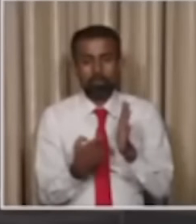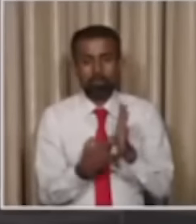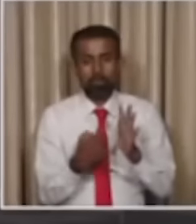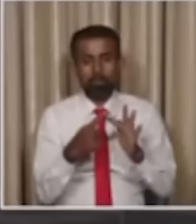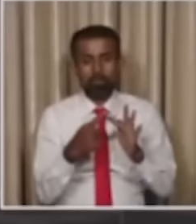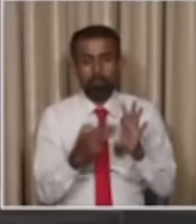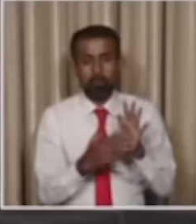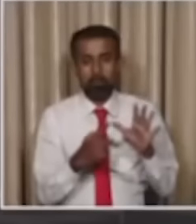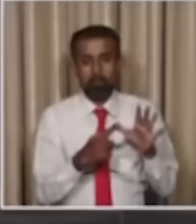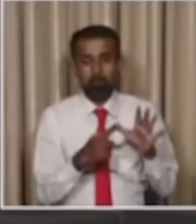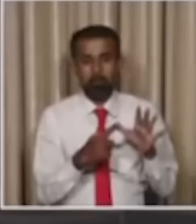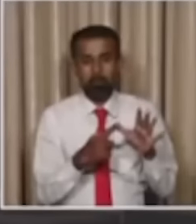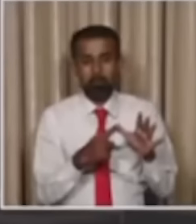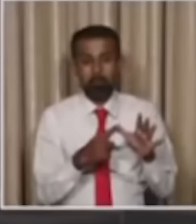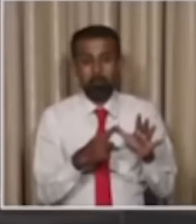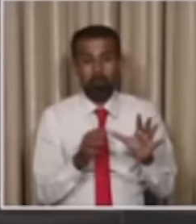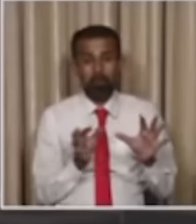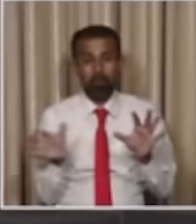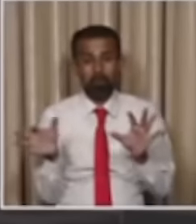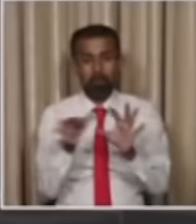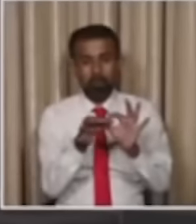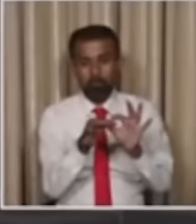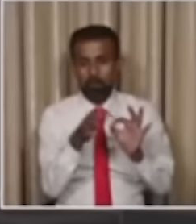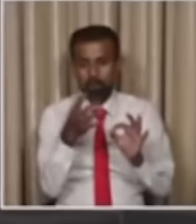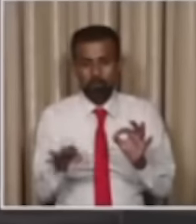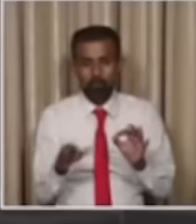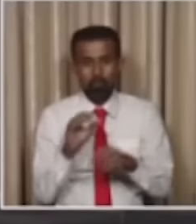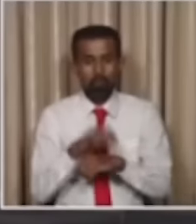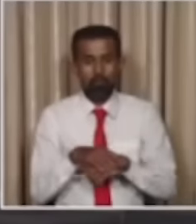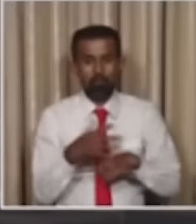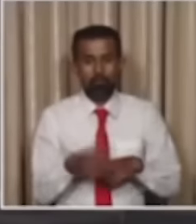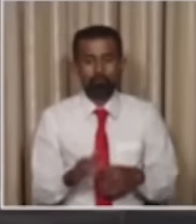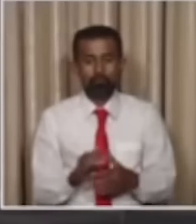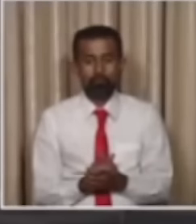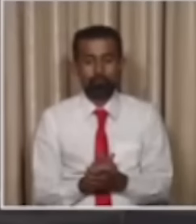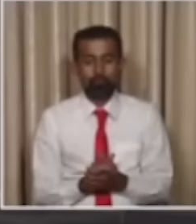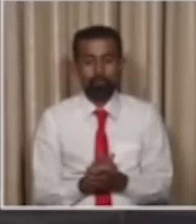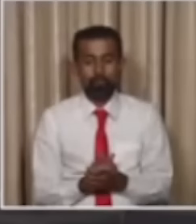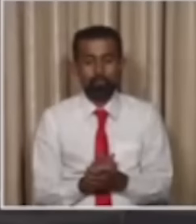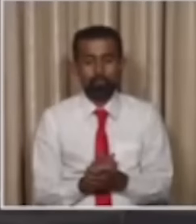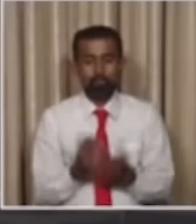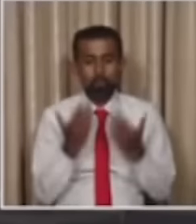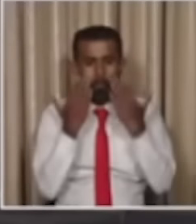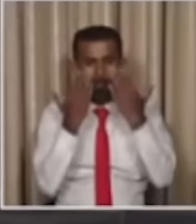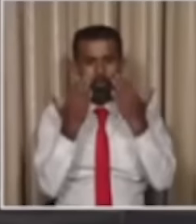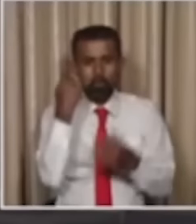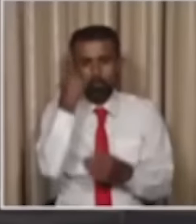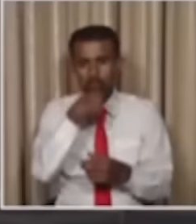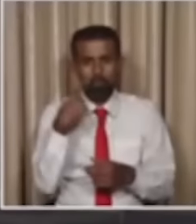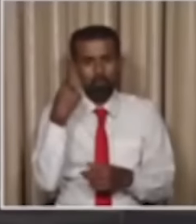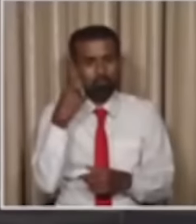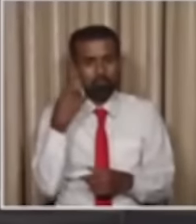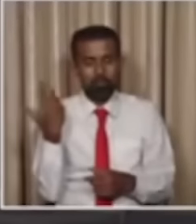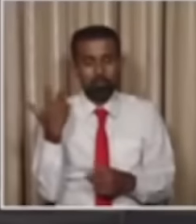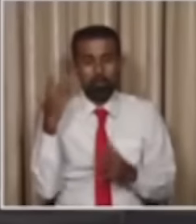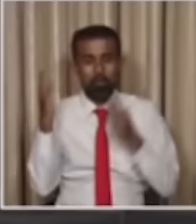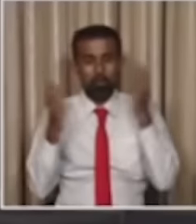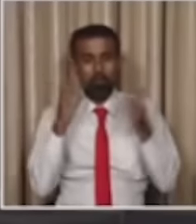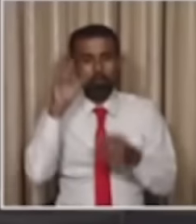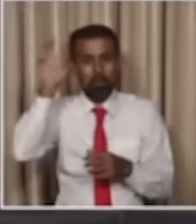මුර්දාංකගෙන් හරහා සම්බන්ධතා පැවතූ බව හඳුනාගෙන ඇත. මොහු භෞතිකව හඳුනාගෙන නොමැති අතර ලෝකයේ